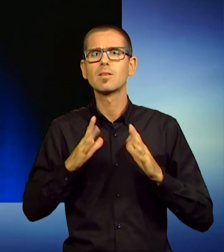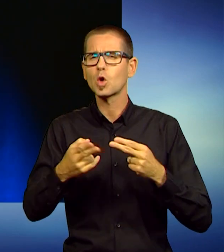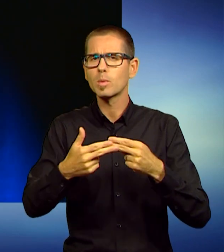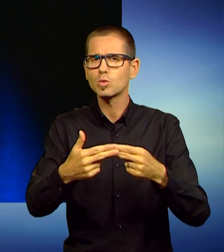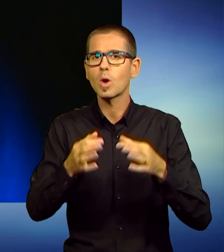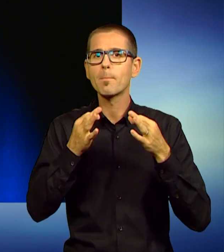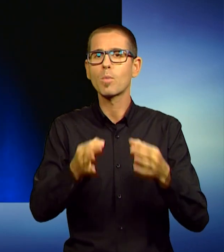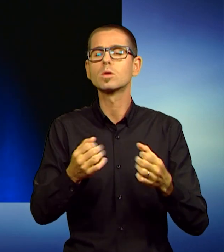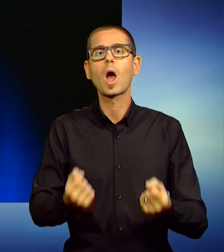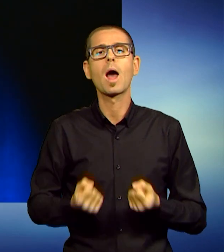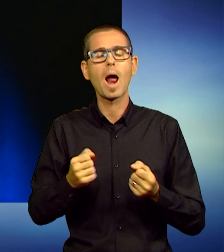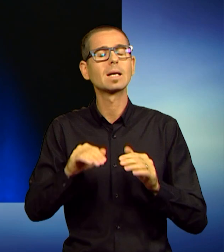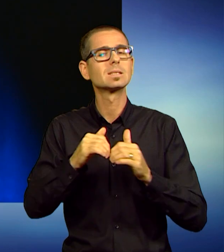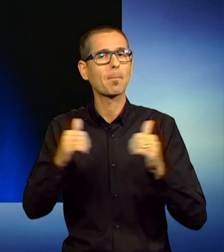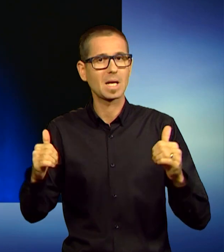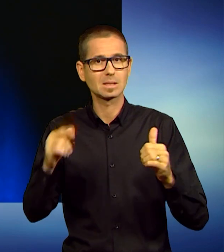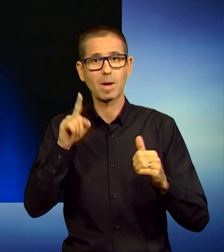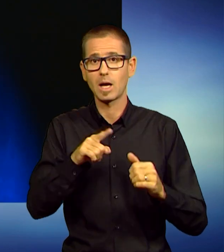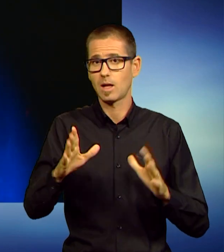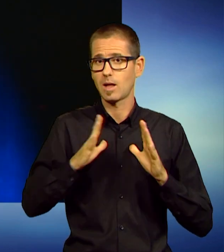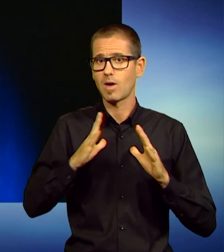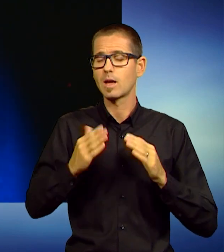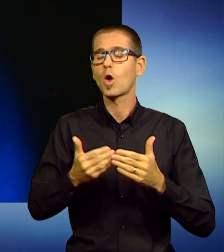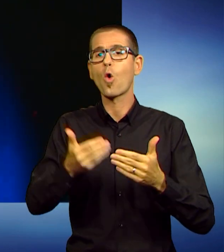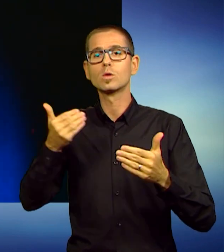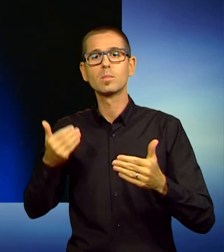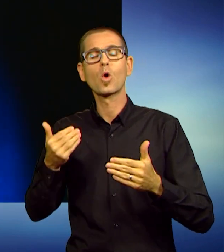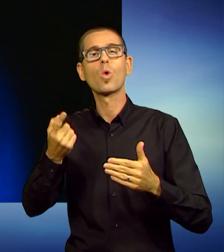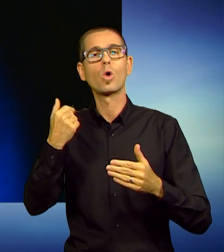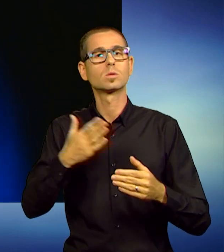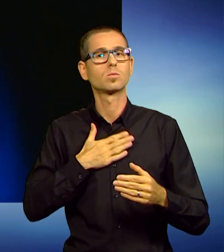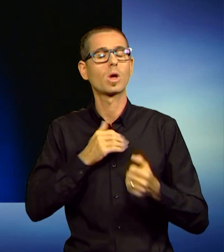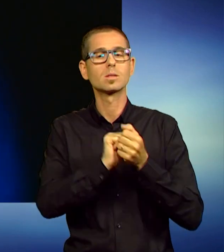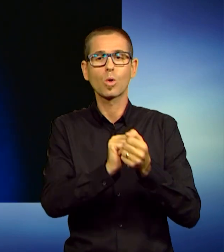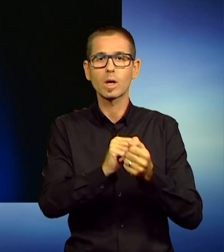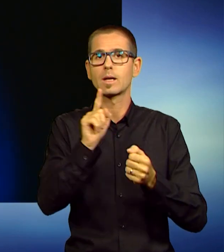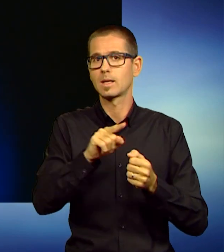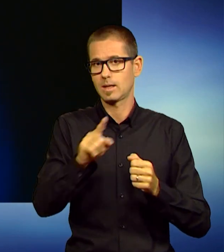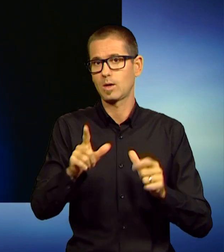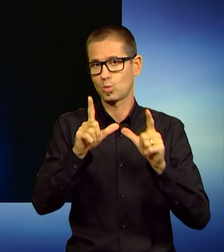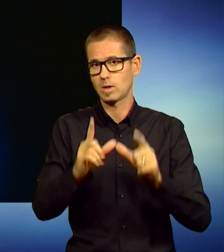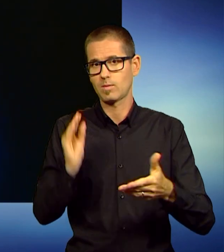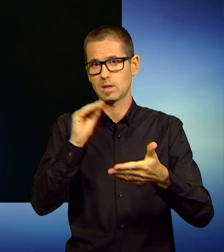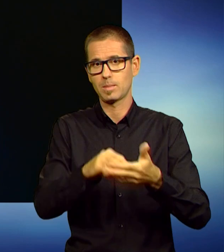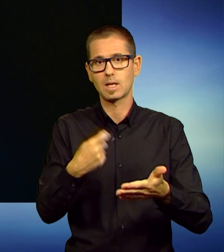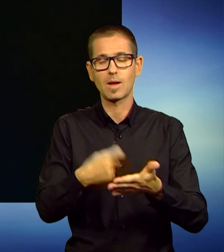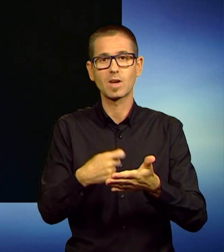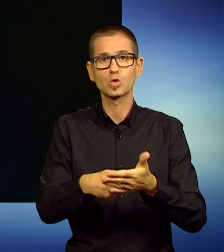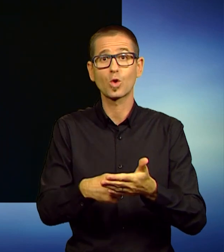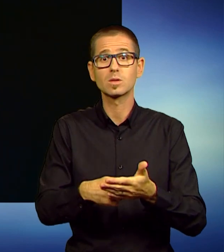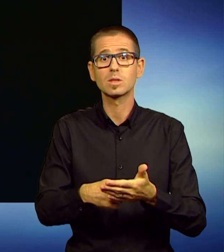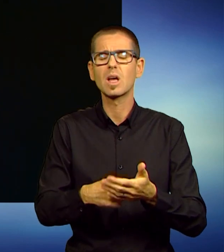približujemo poti ekstremizma ter nevarnih odmikov od svojih izborjenih in v ustavi zapisanih vrednot.